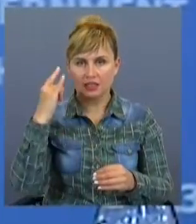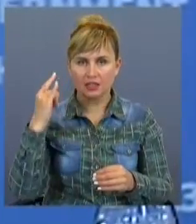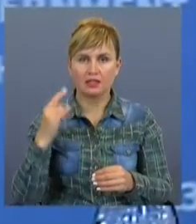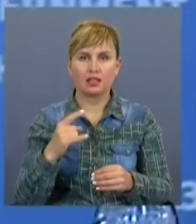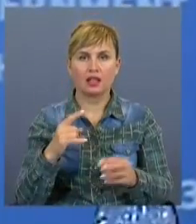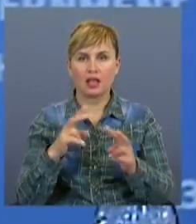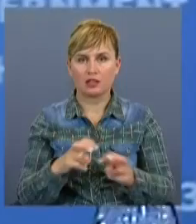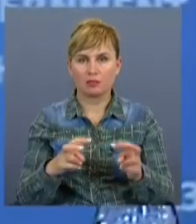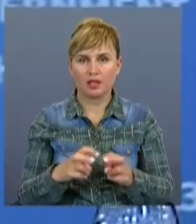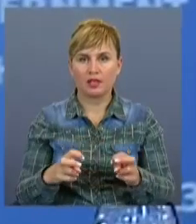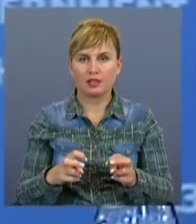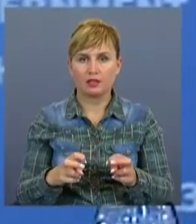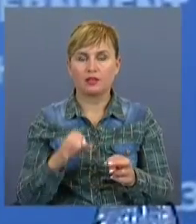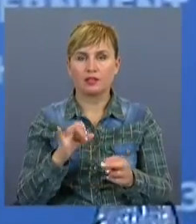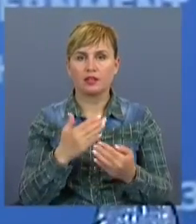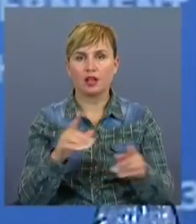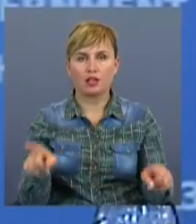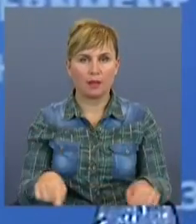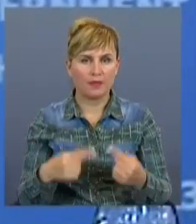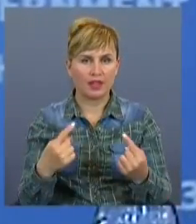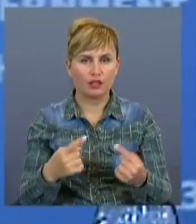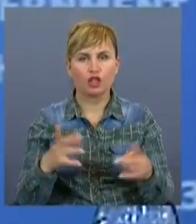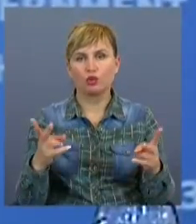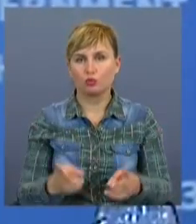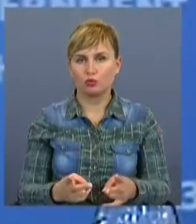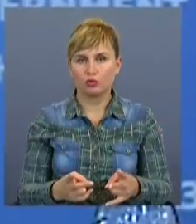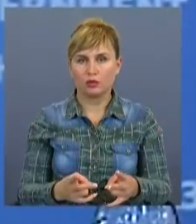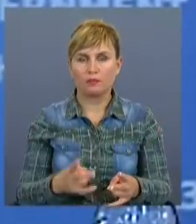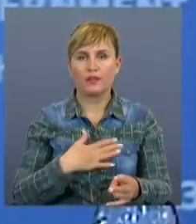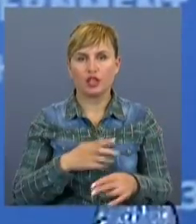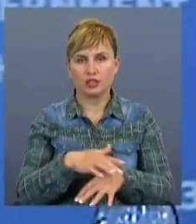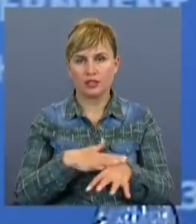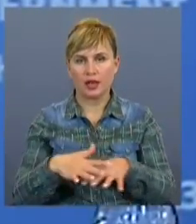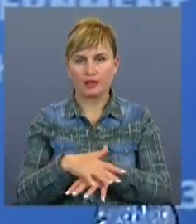экспертным сообществом, над их адаптацией непосредственно к нуждам нашей страны.